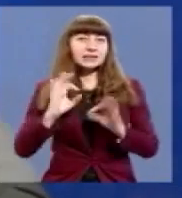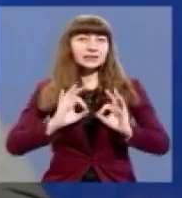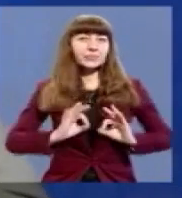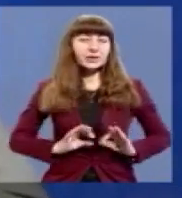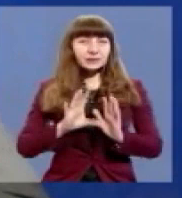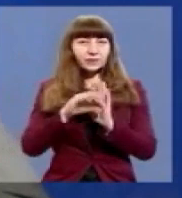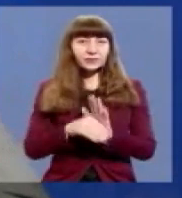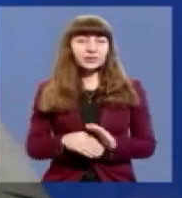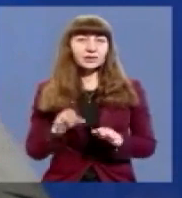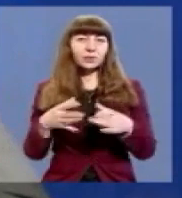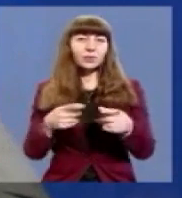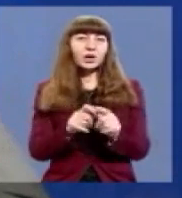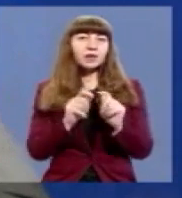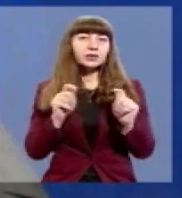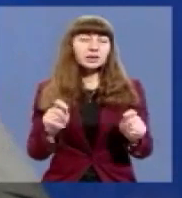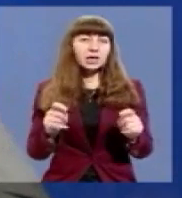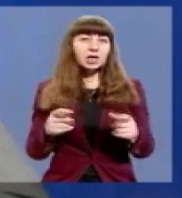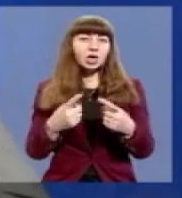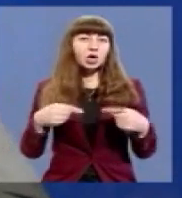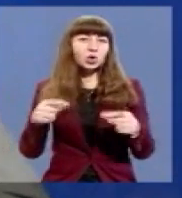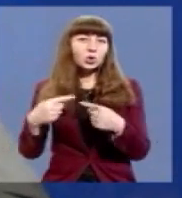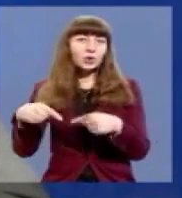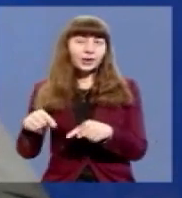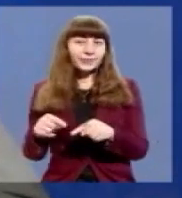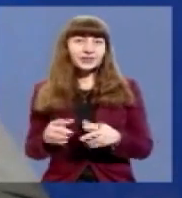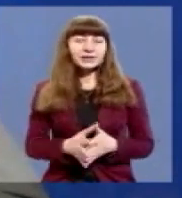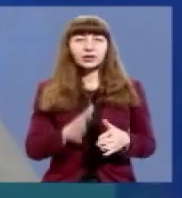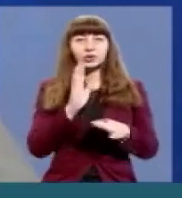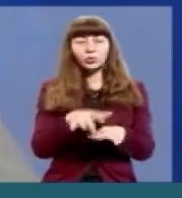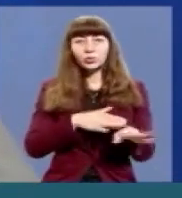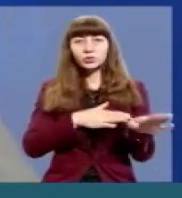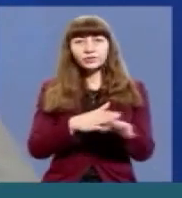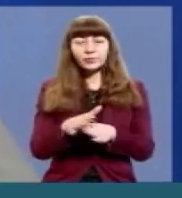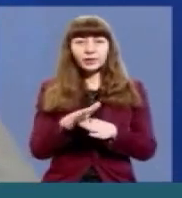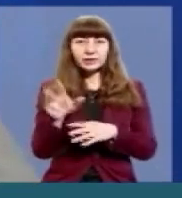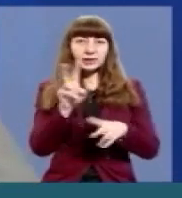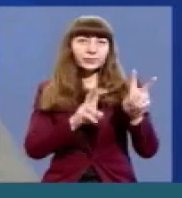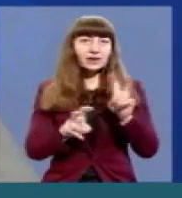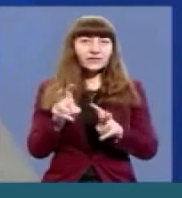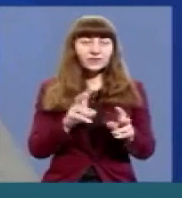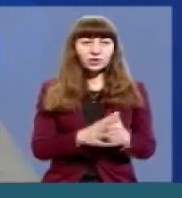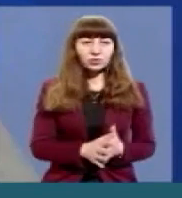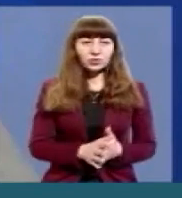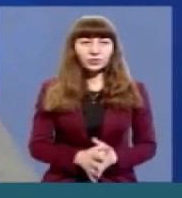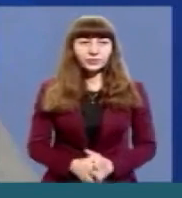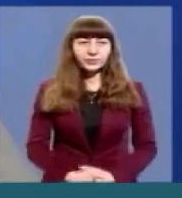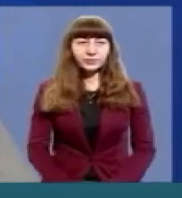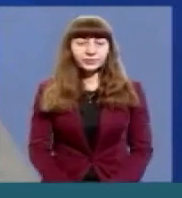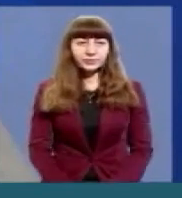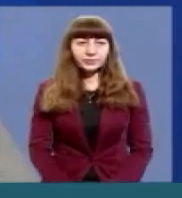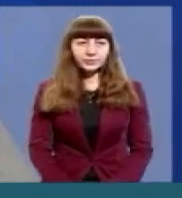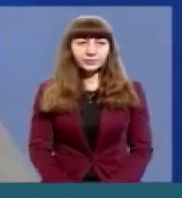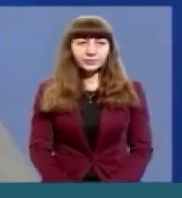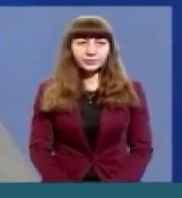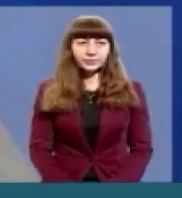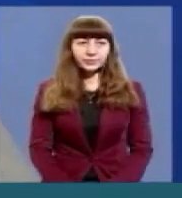басқа өңірлерде науқанның өткізілуін қадағалайтын орган есебінде белгіленген болатын. Науқан аясында жергілікті тікелей тұрғындармен жұмыс